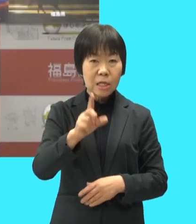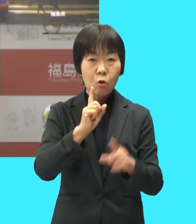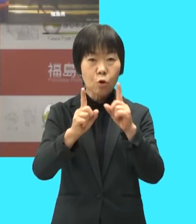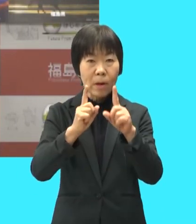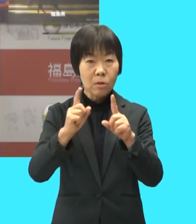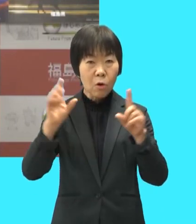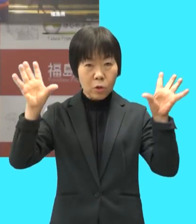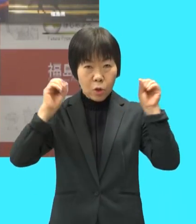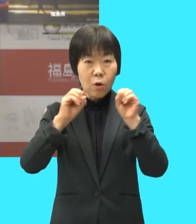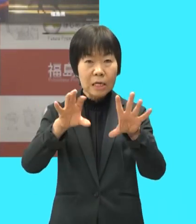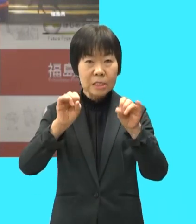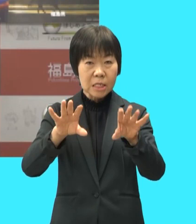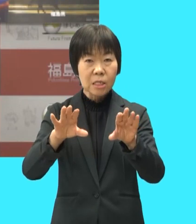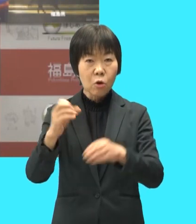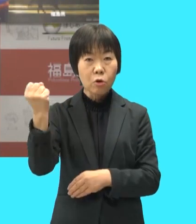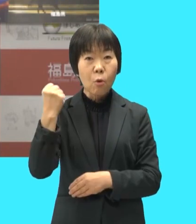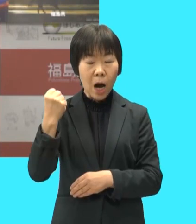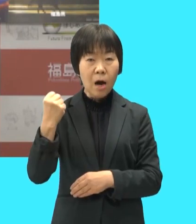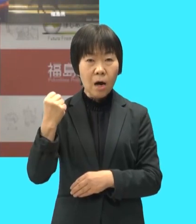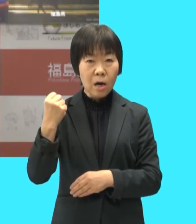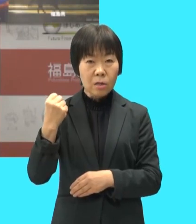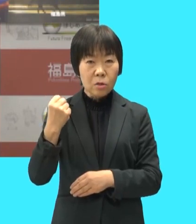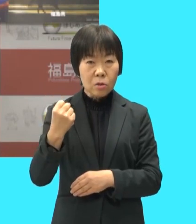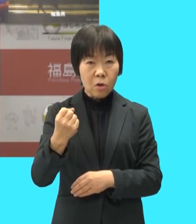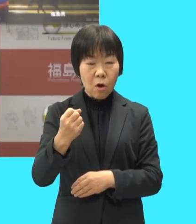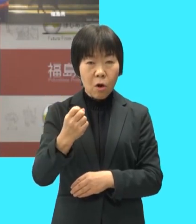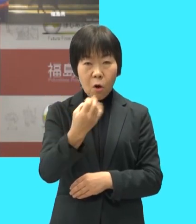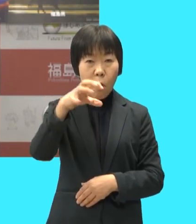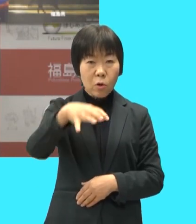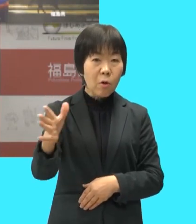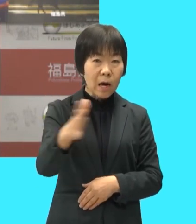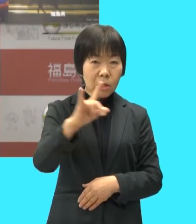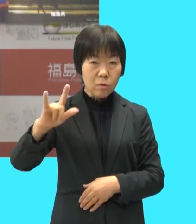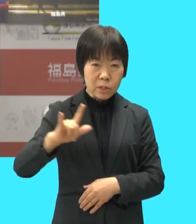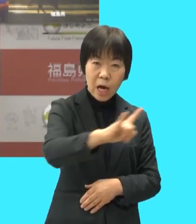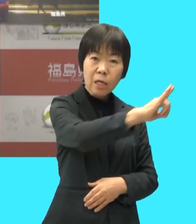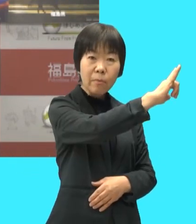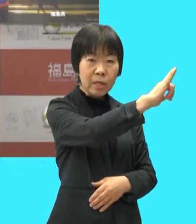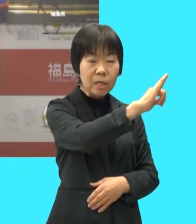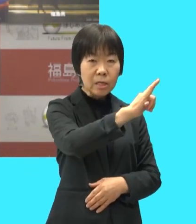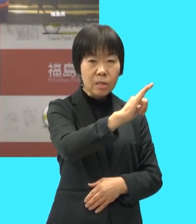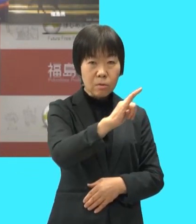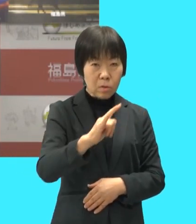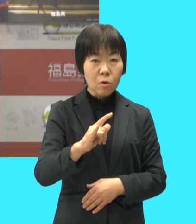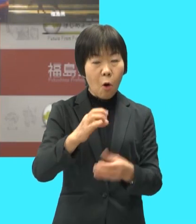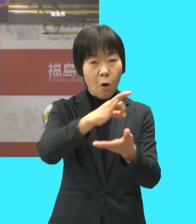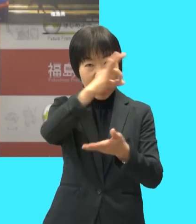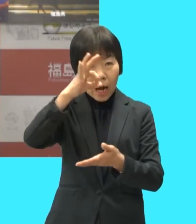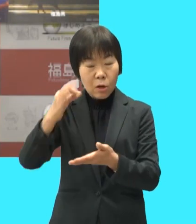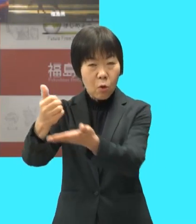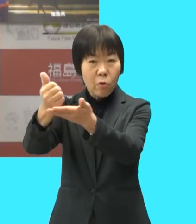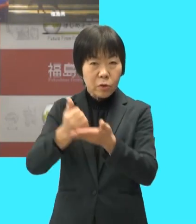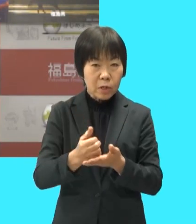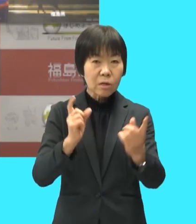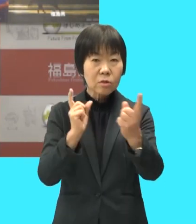発信の強化や香港からのチャーター便の検討等の観光誘客対策のさ